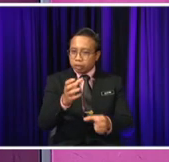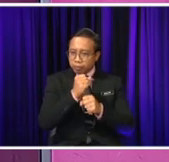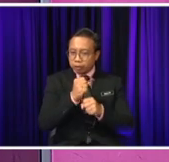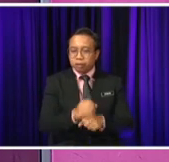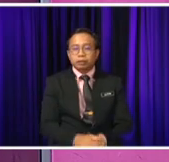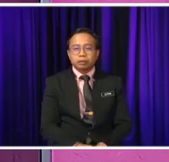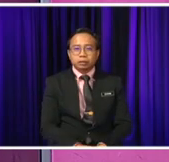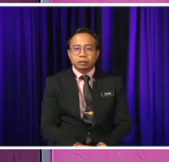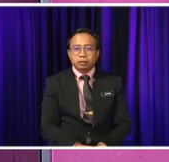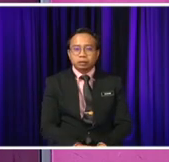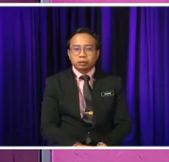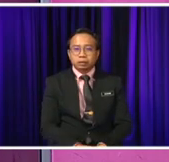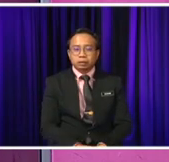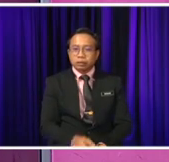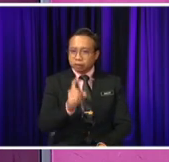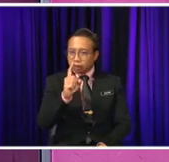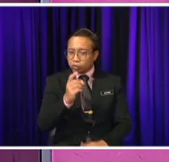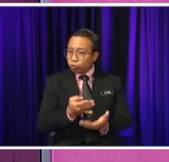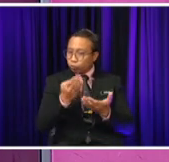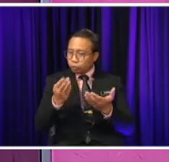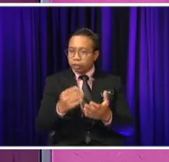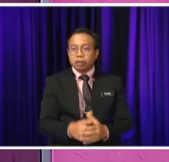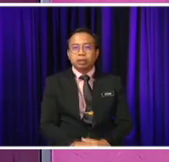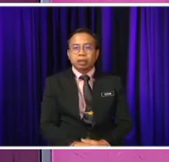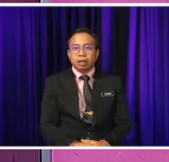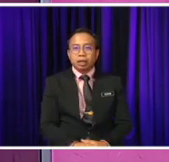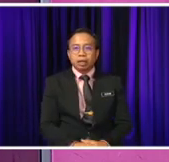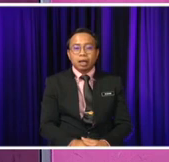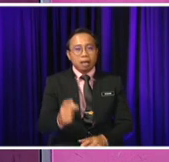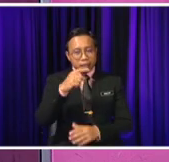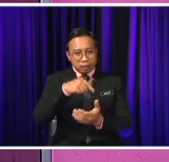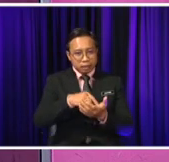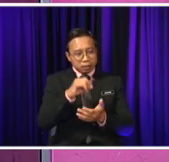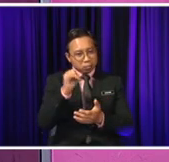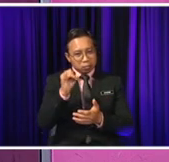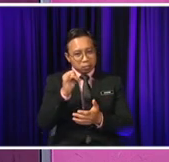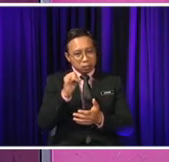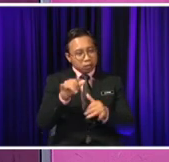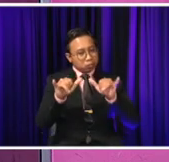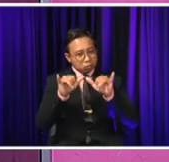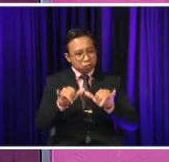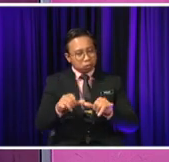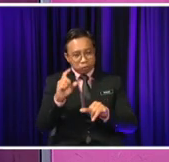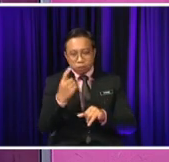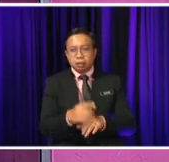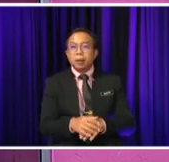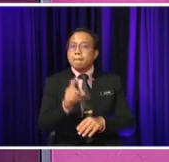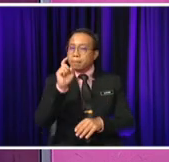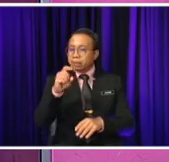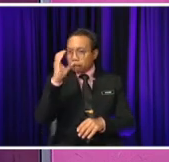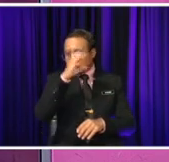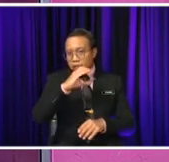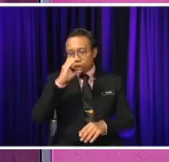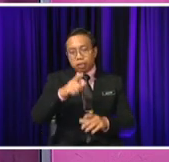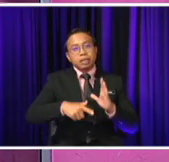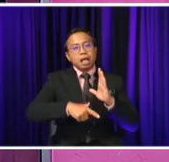satu penginderaan tentang satu perkara maka hari ini tidak boleh berada di situ saja kita cari sesuatu yang